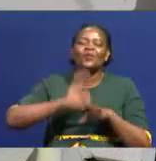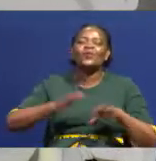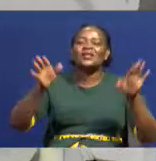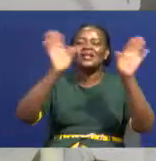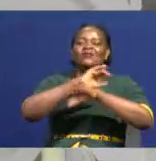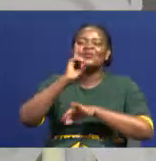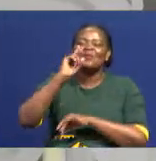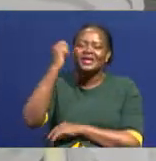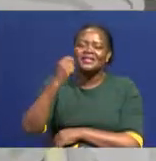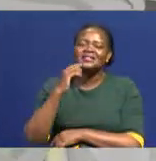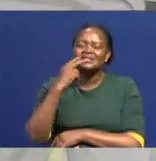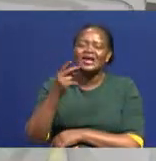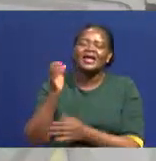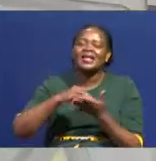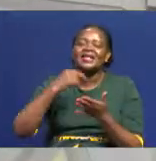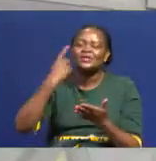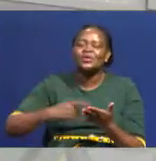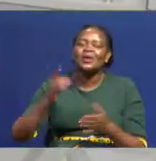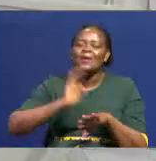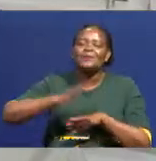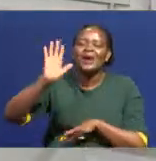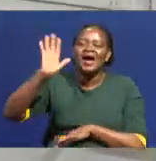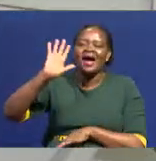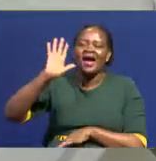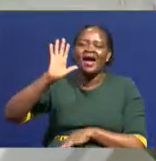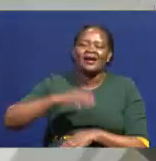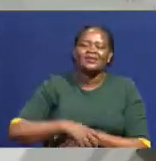from Nairobi, Kenya. We'll see you again next week. Bye-bye.